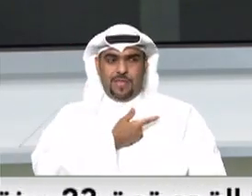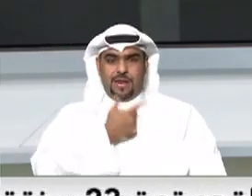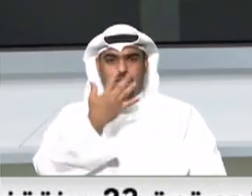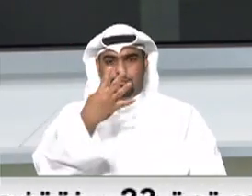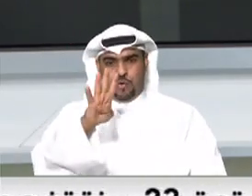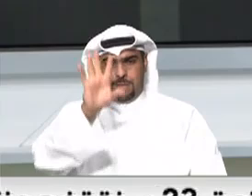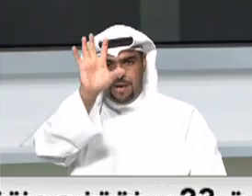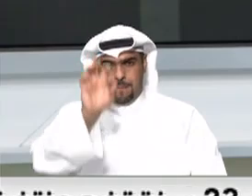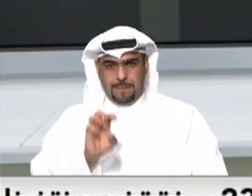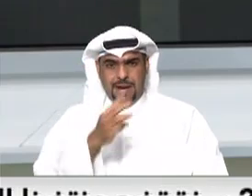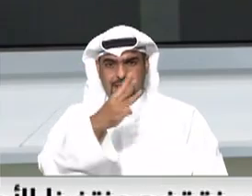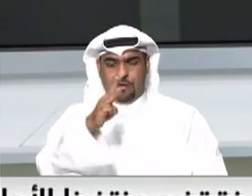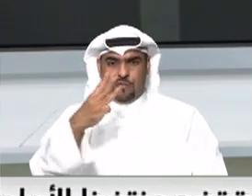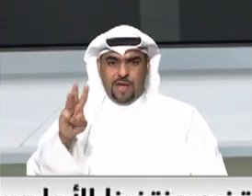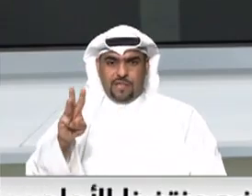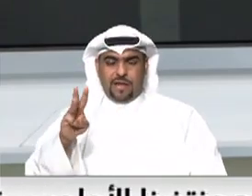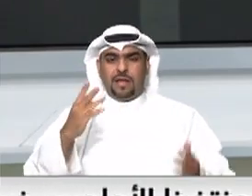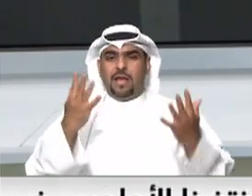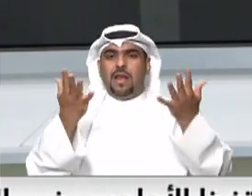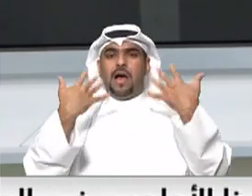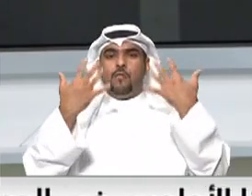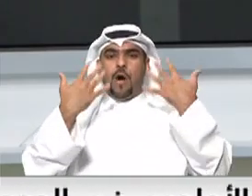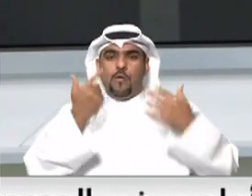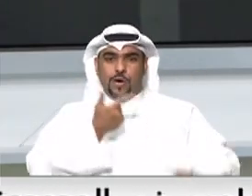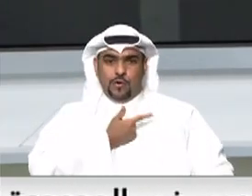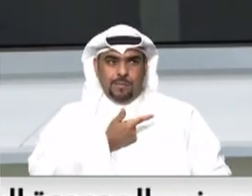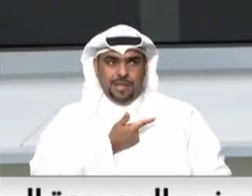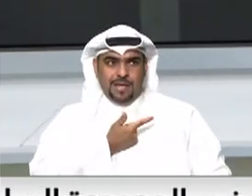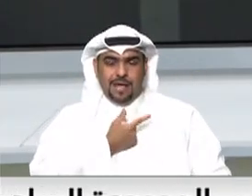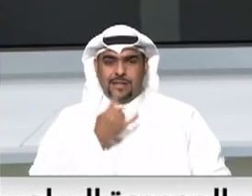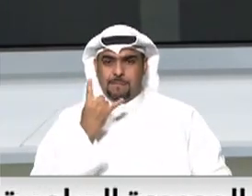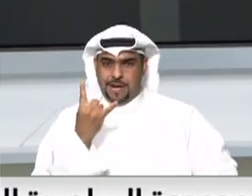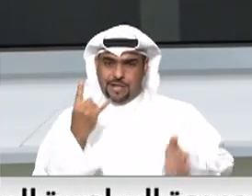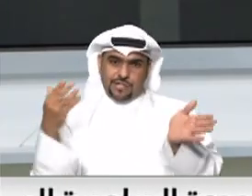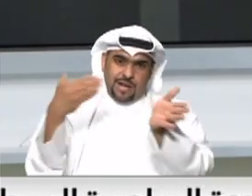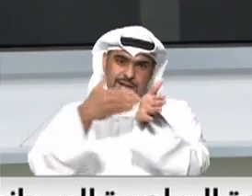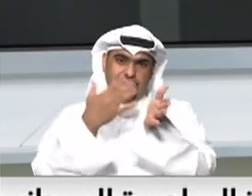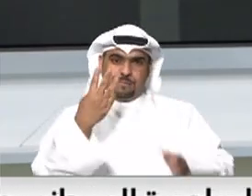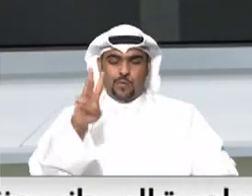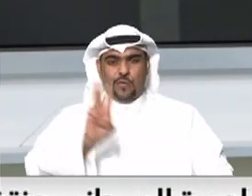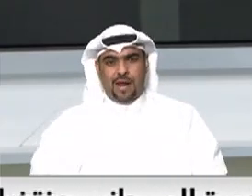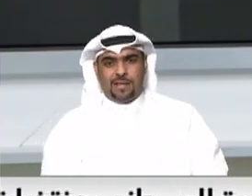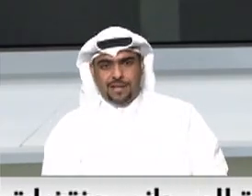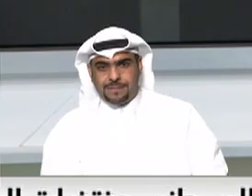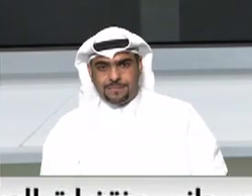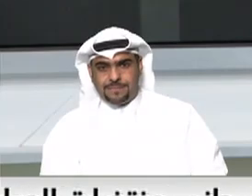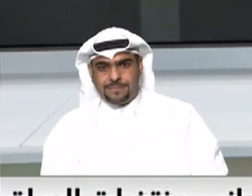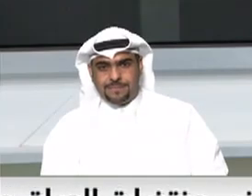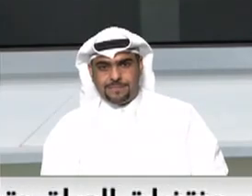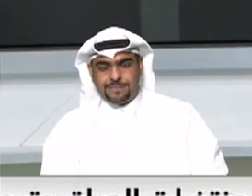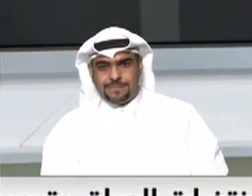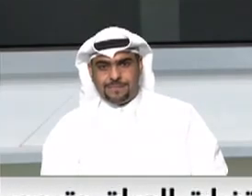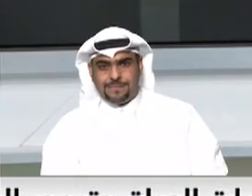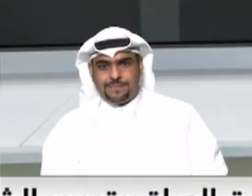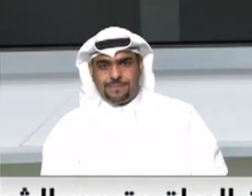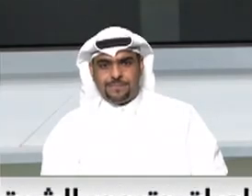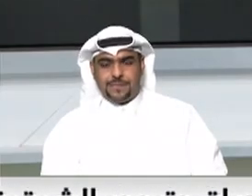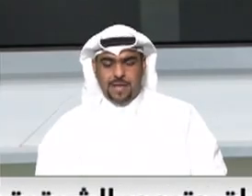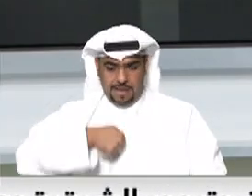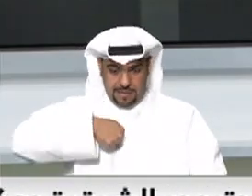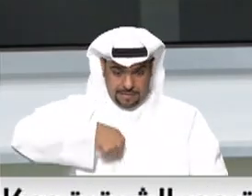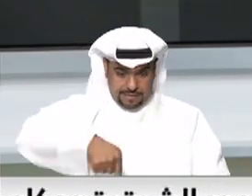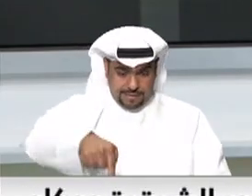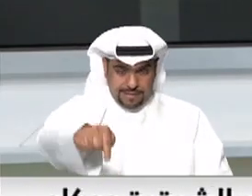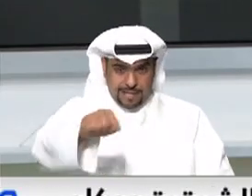وهو شمال الغربي خفيفه الى معتدل من عشره الى 35 كيلو متر في الساعه اعزائي المشاهدين الاجواء الحاره مستمره